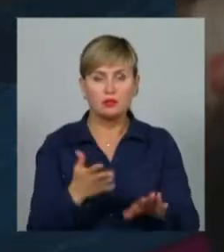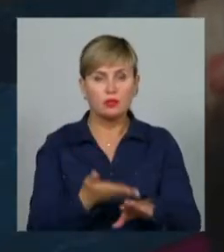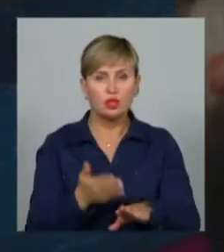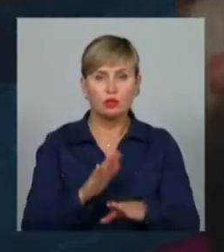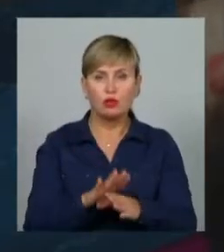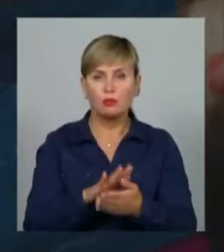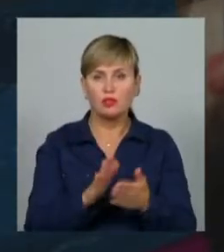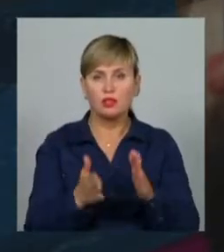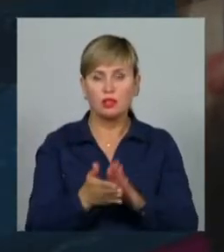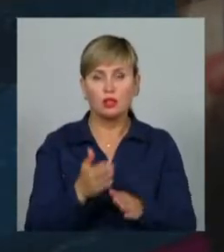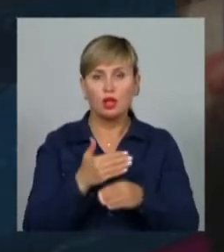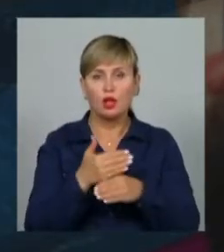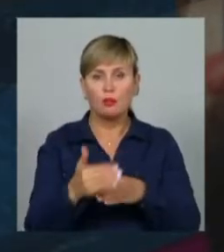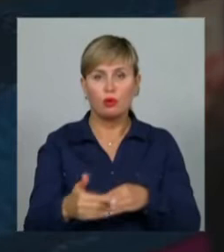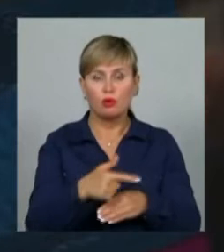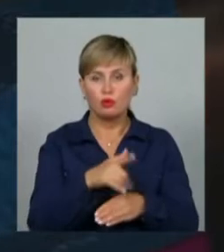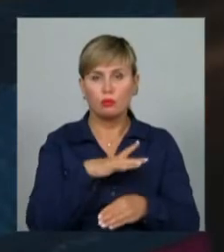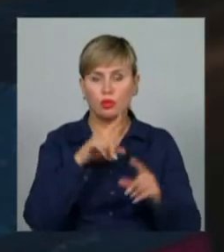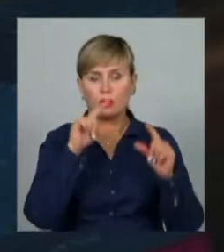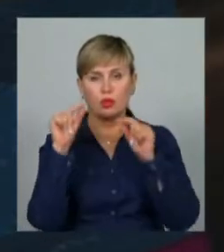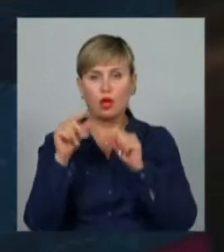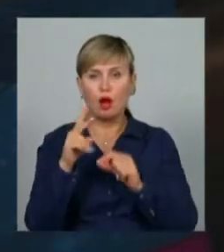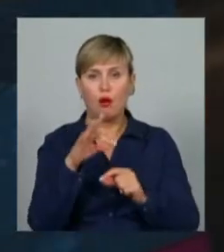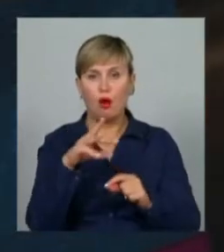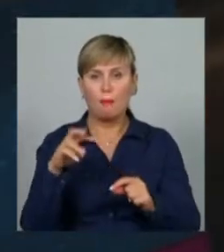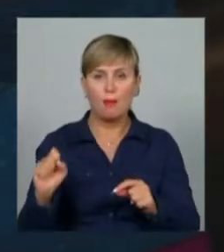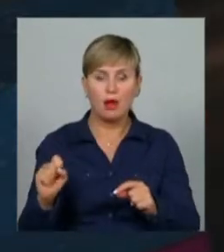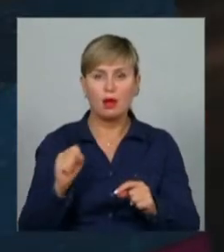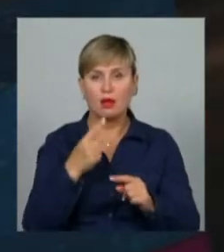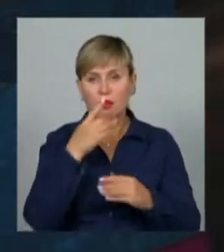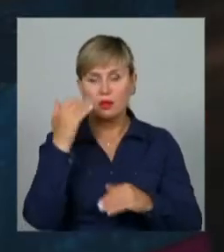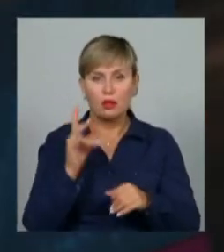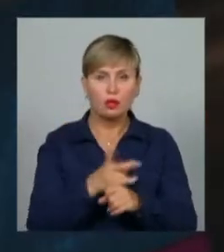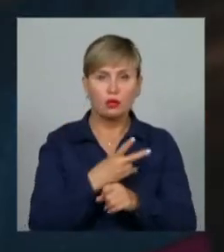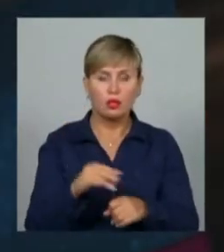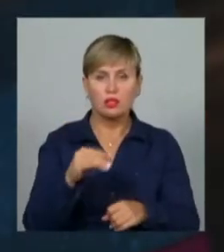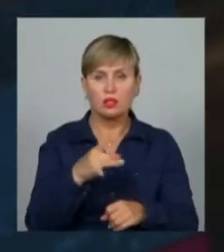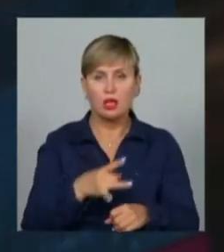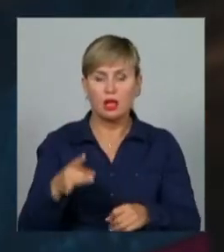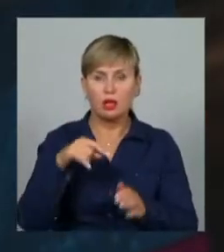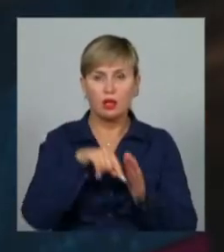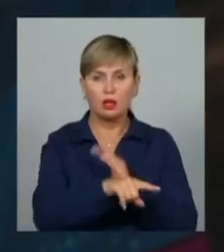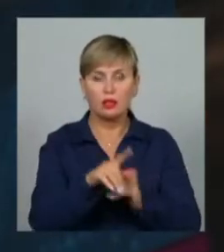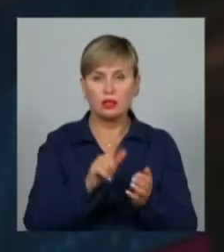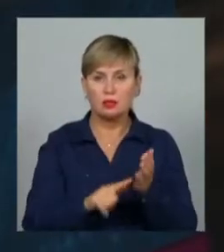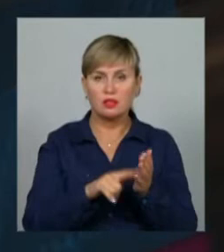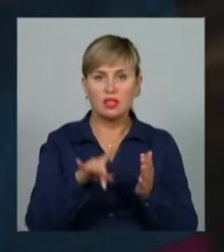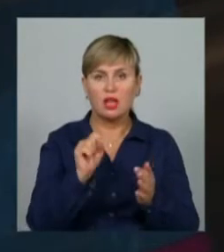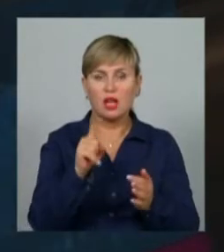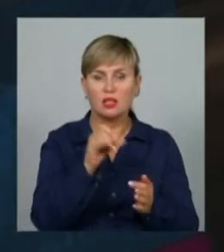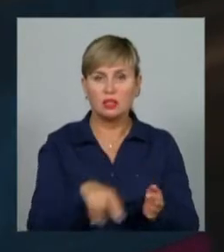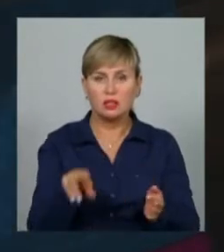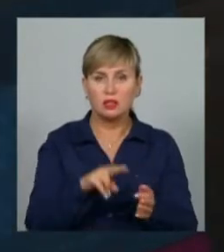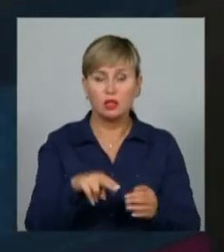тяжелом состоянии, а позже она впала в кому. Жуткое ДТП произошло минувшей ночью на Илийском тракте в районе 70-го разъезда. По